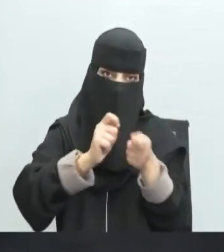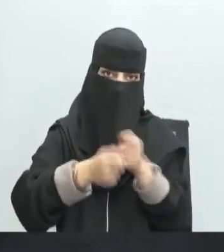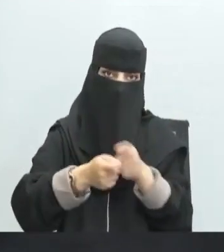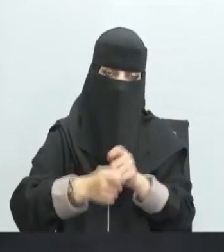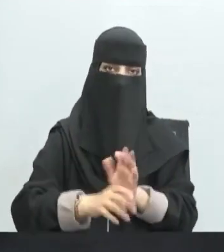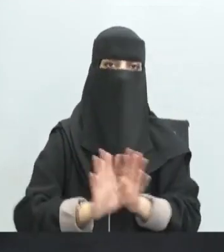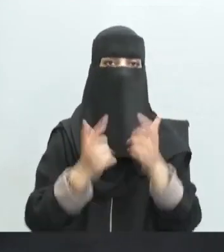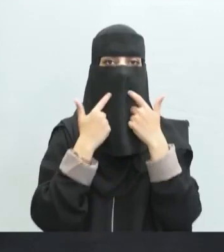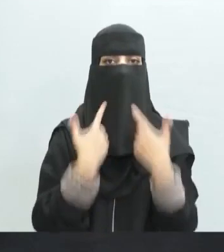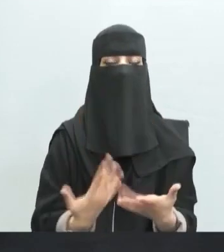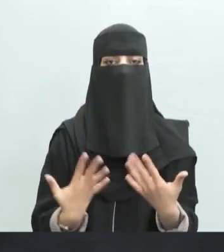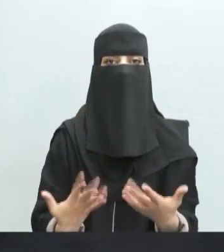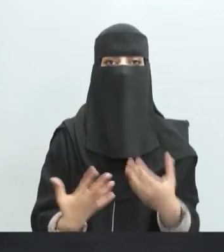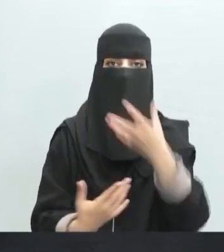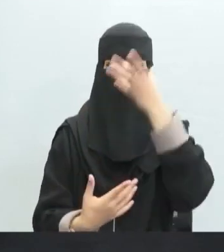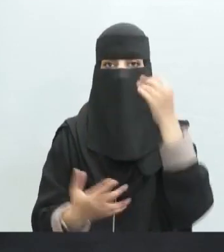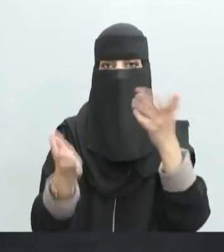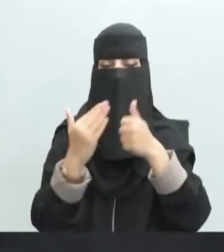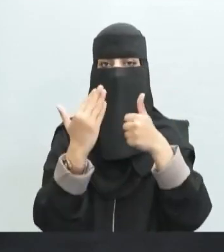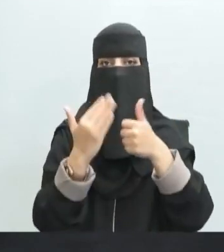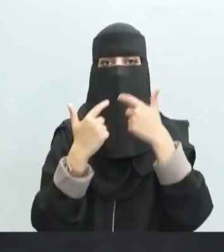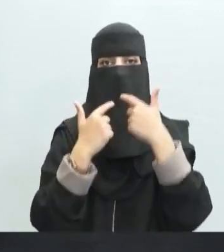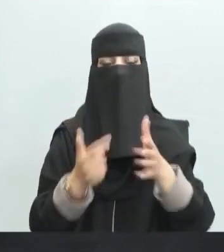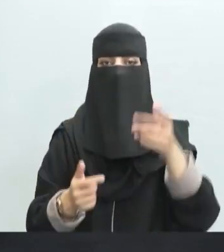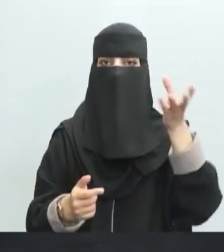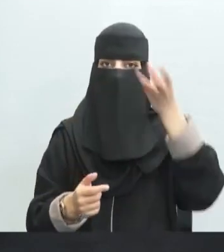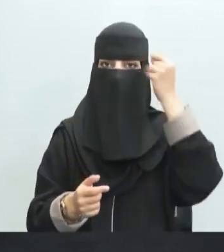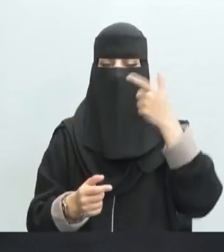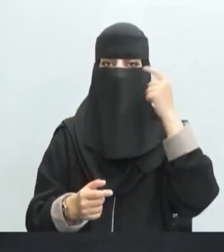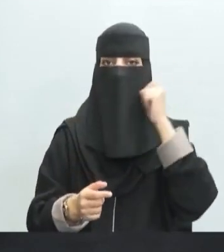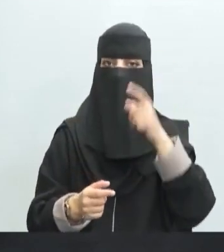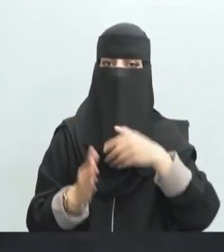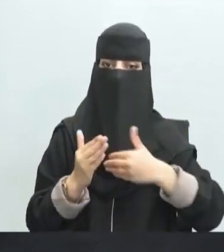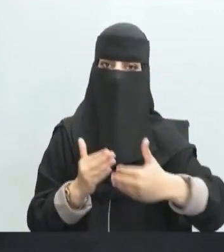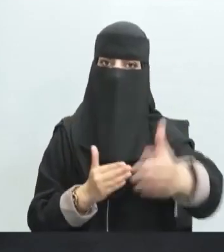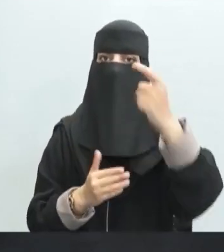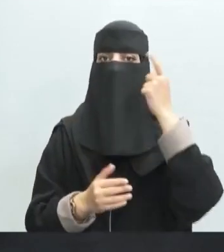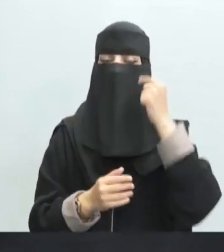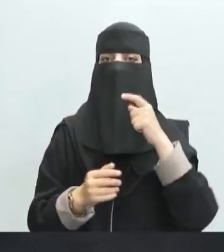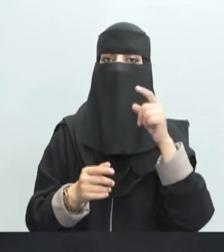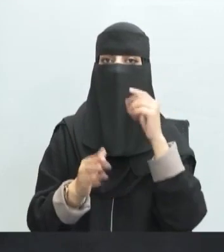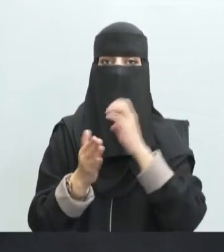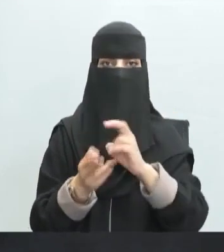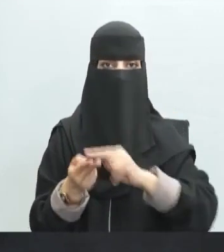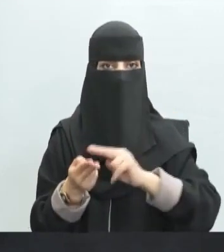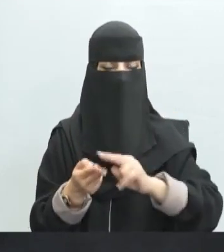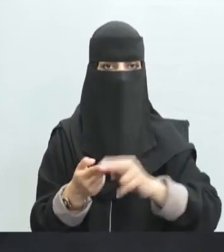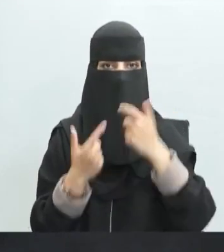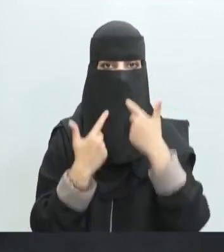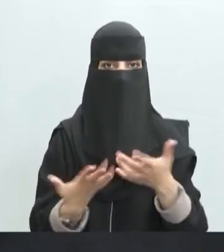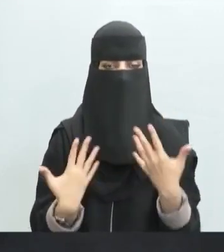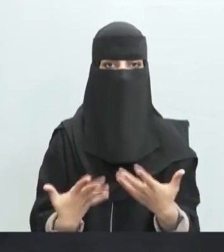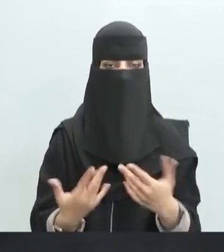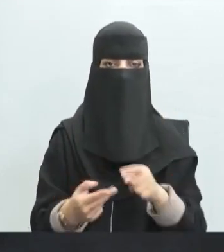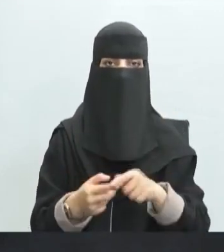مقلوبه وبتالي تكون انت حفظت السته هذه وخلاص اطمان الفصل هذا كله صار ان شاء الله يعني بتسهل معك